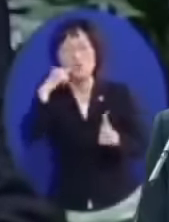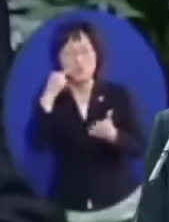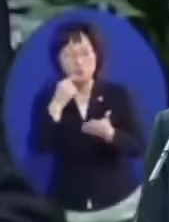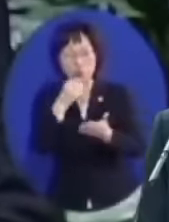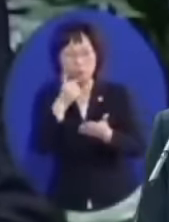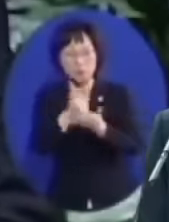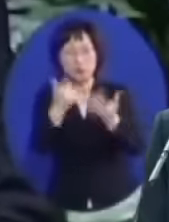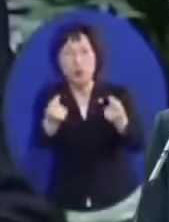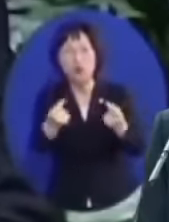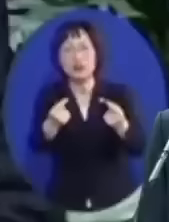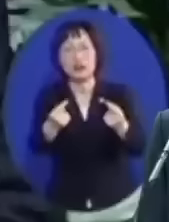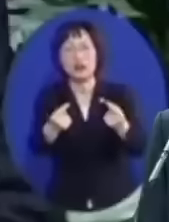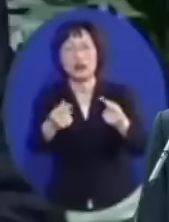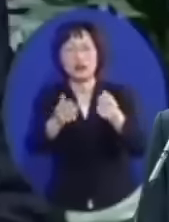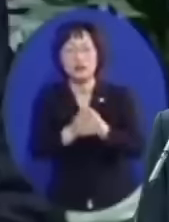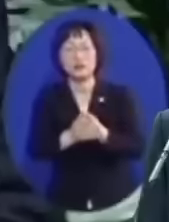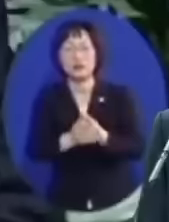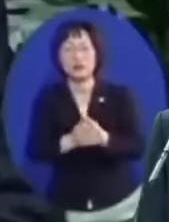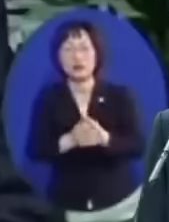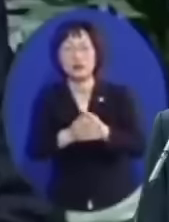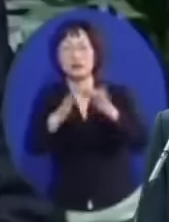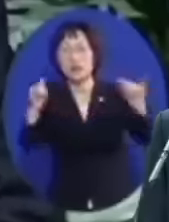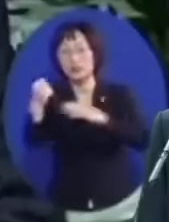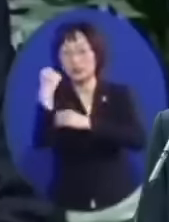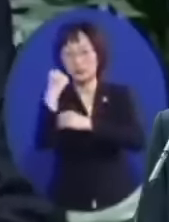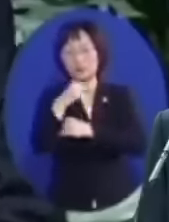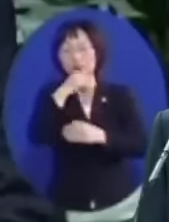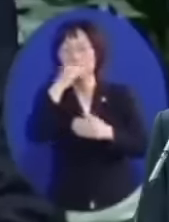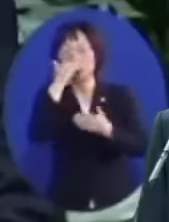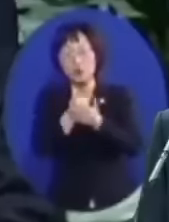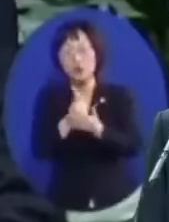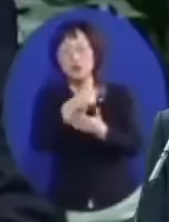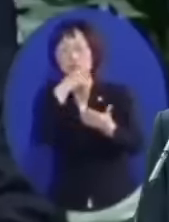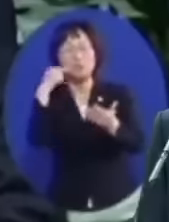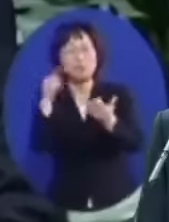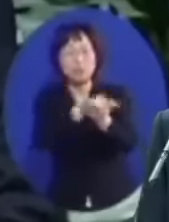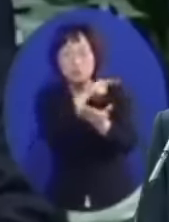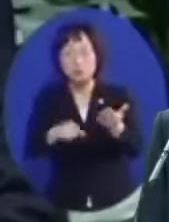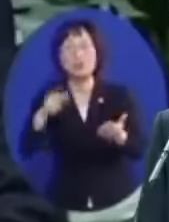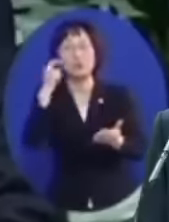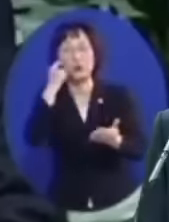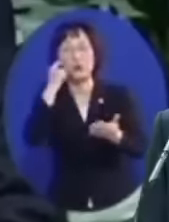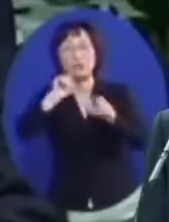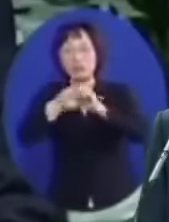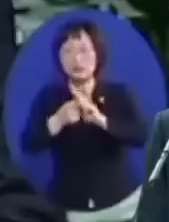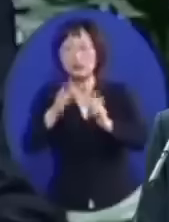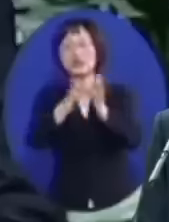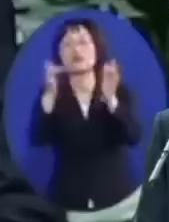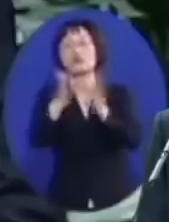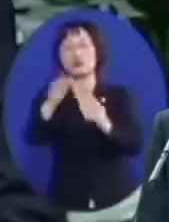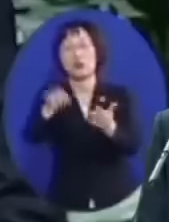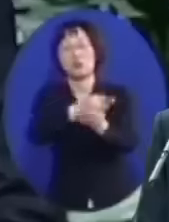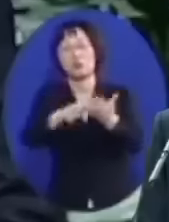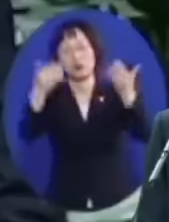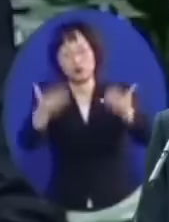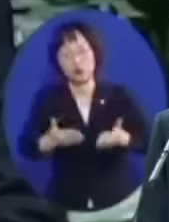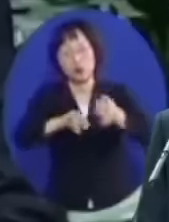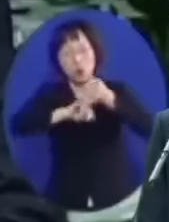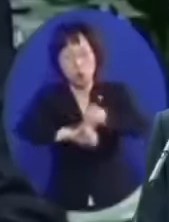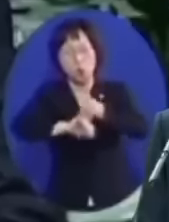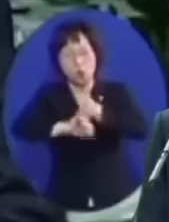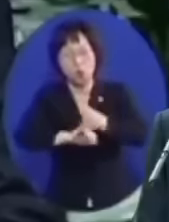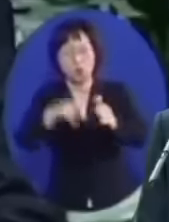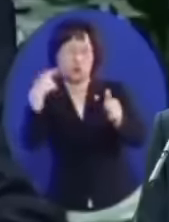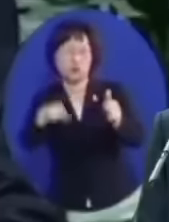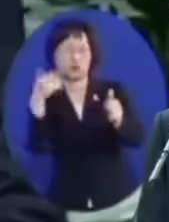때문에 인간의 힘으로 죄의 빚을 갚을 수가 없어 우리 빚을 예수님이 대신 갚아주었다는 것을 꼭